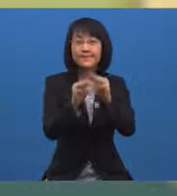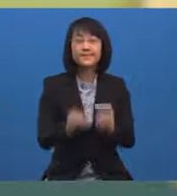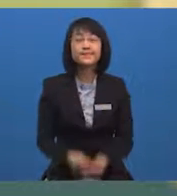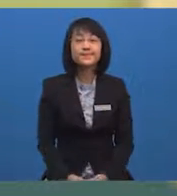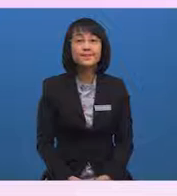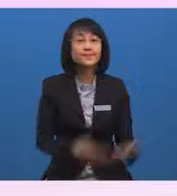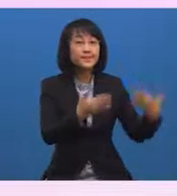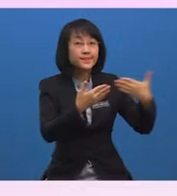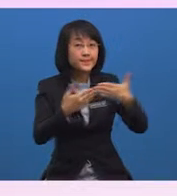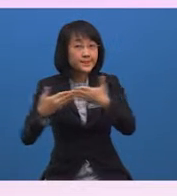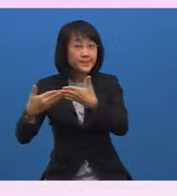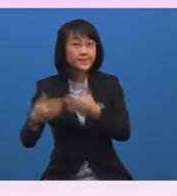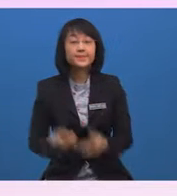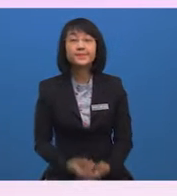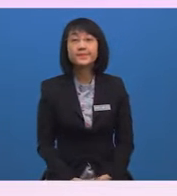Seterusnya,